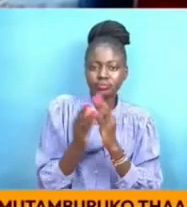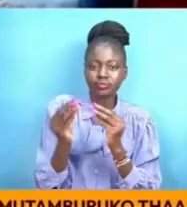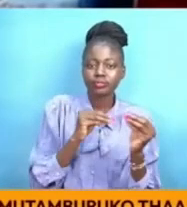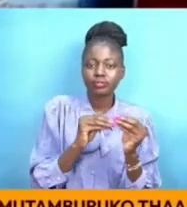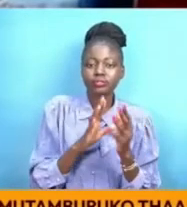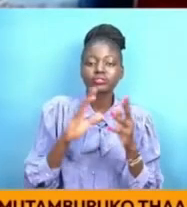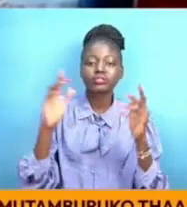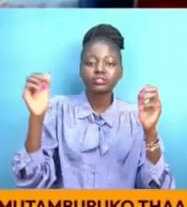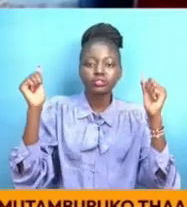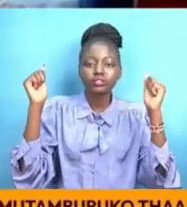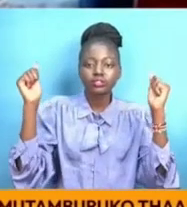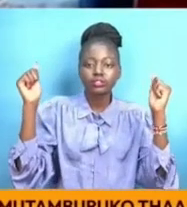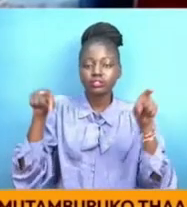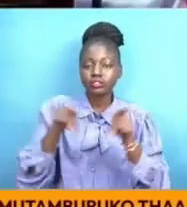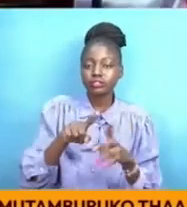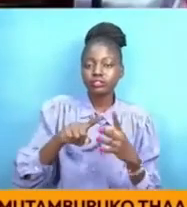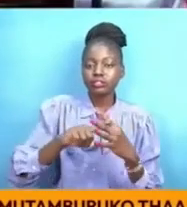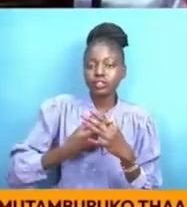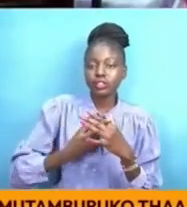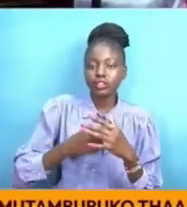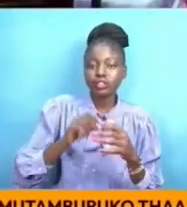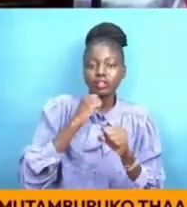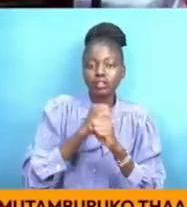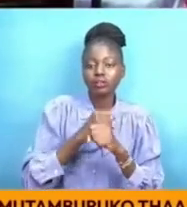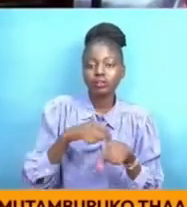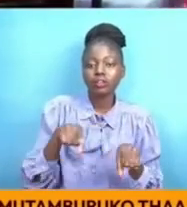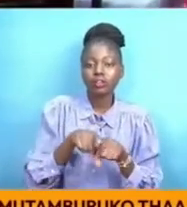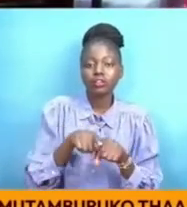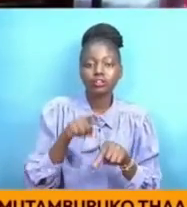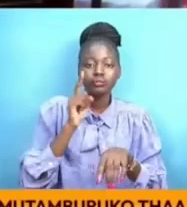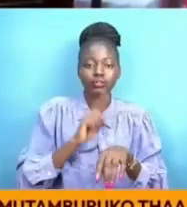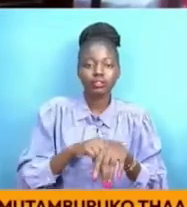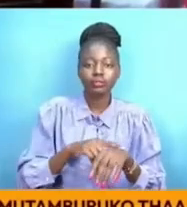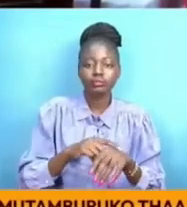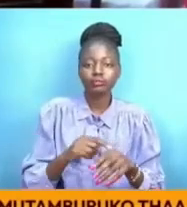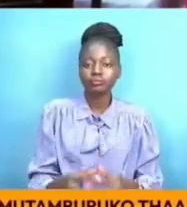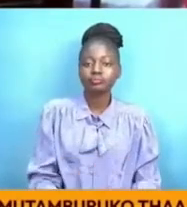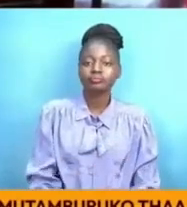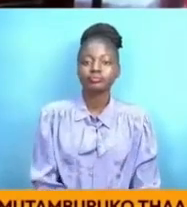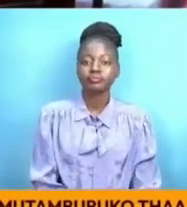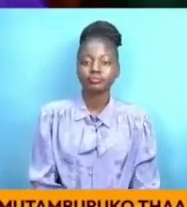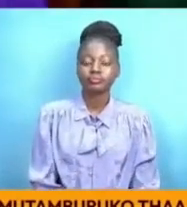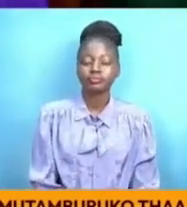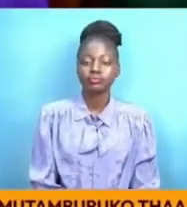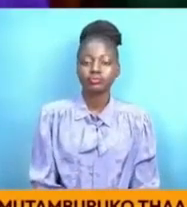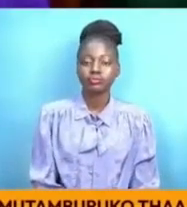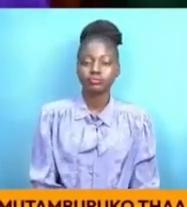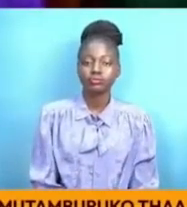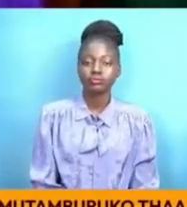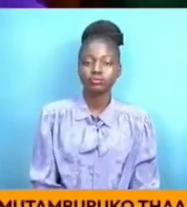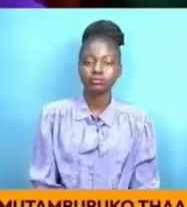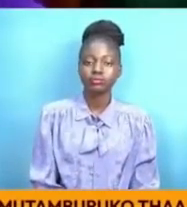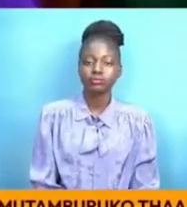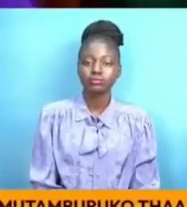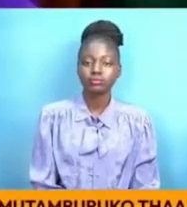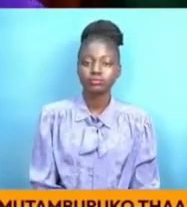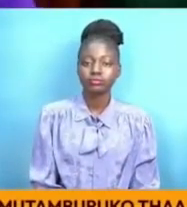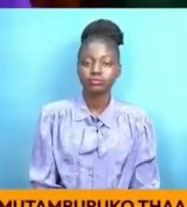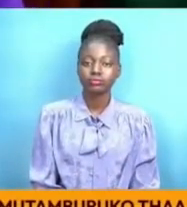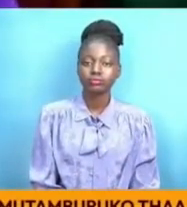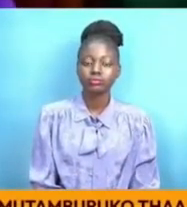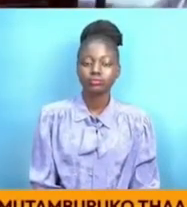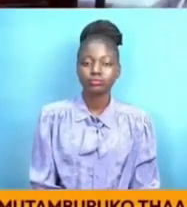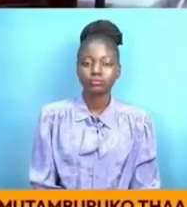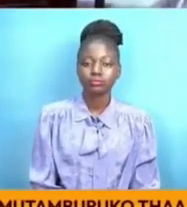mehĩtithio na kwambĩrĩria wĩra o rĩo. Arĩ nĩ Hajitin TV Njitagwĩtonga wa Ndwiri.